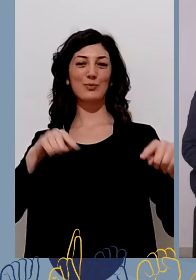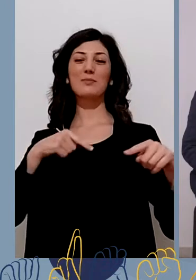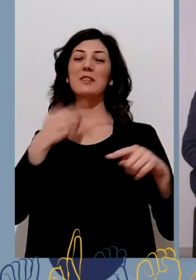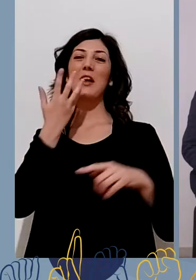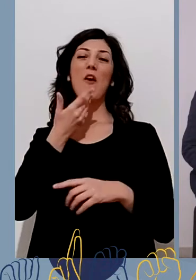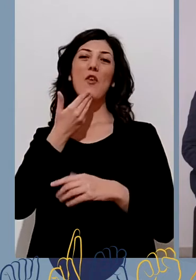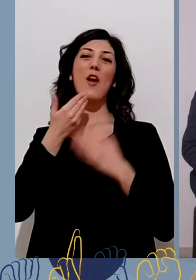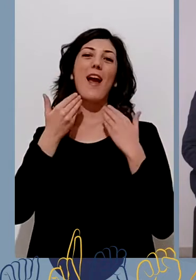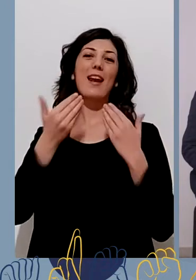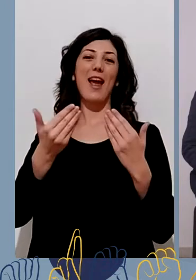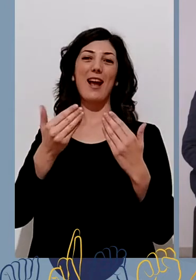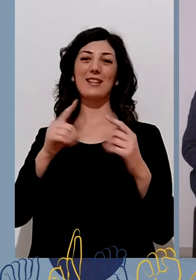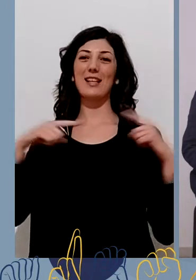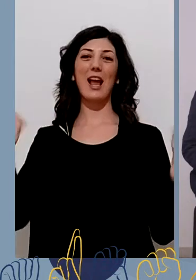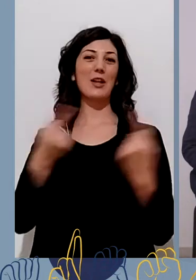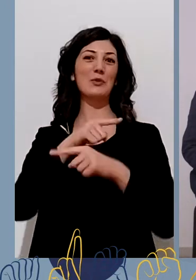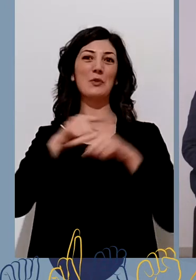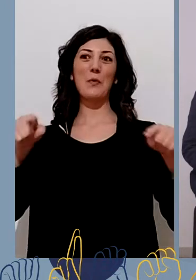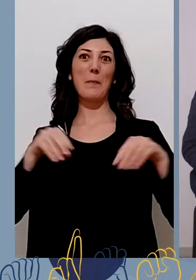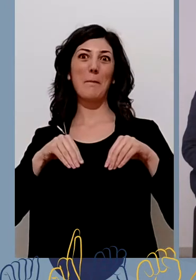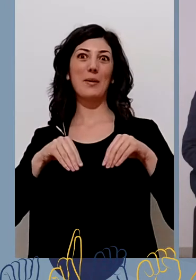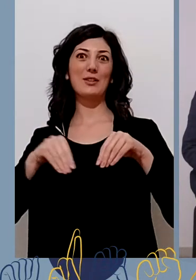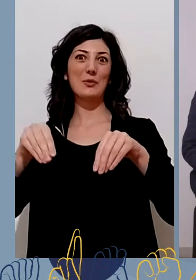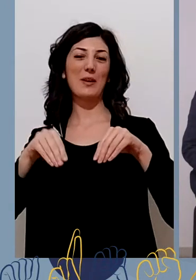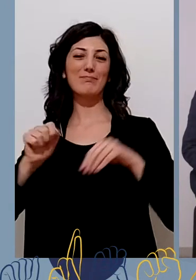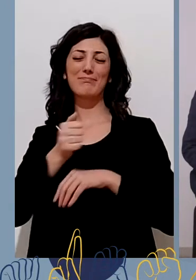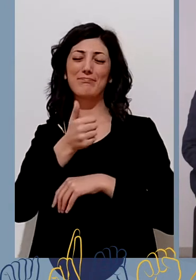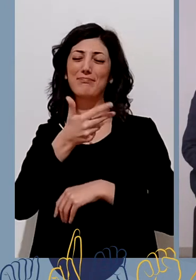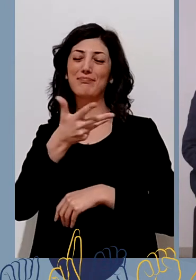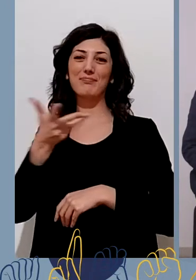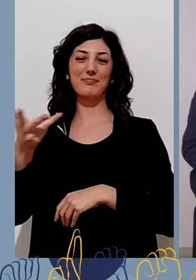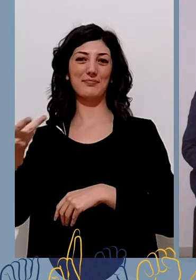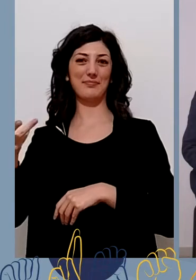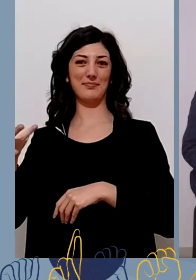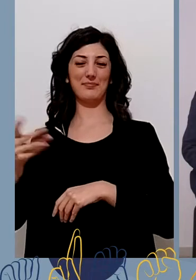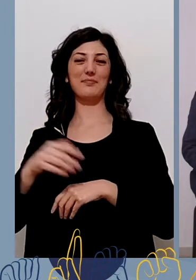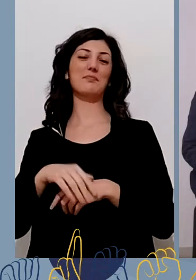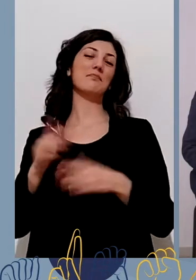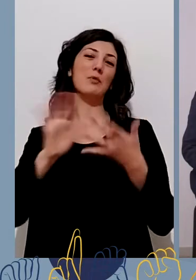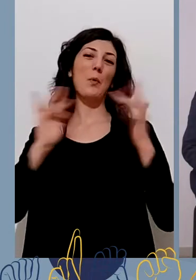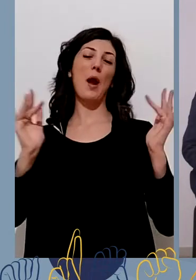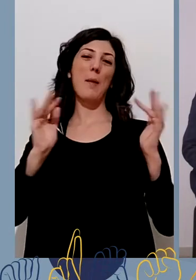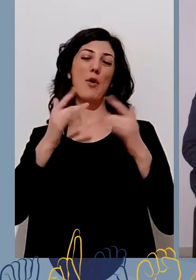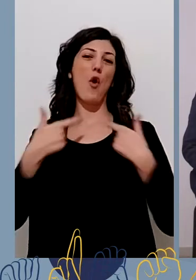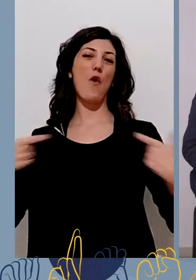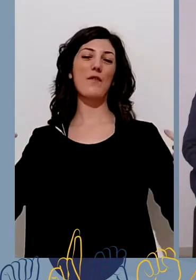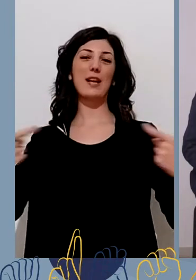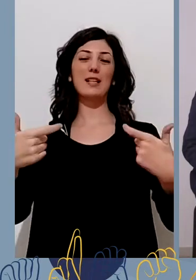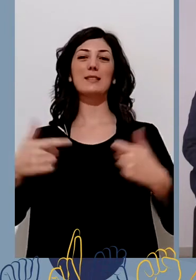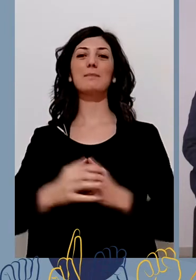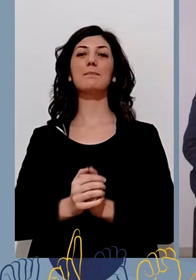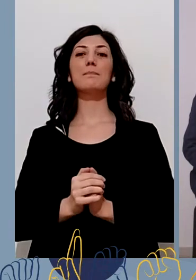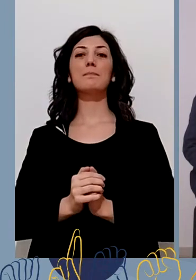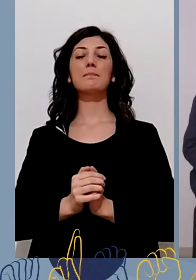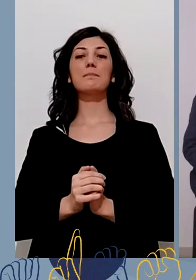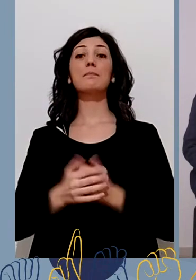essere venuti così tanti, così numerosi a partecipare a questa nostra web conference. Come potete notare abbiamo in questa occasione